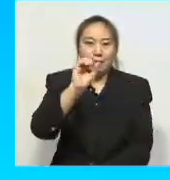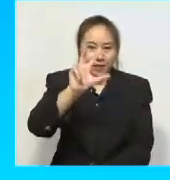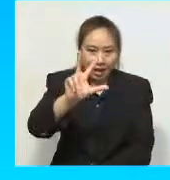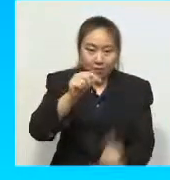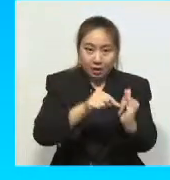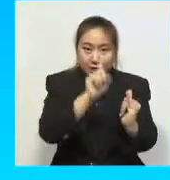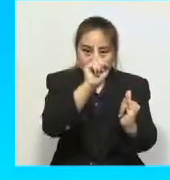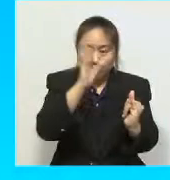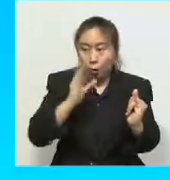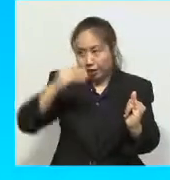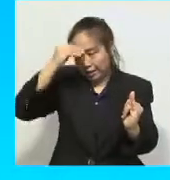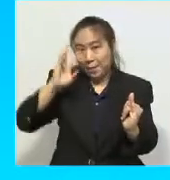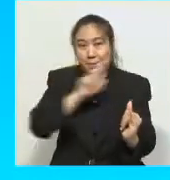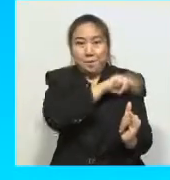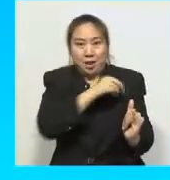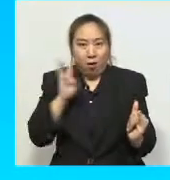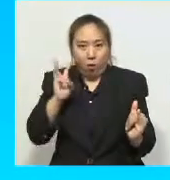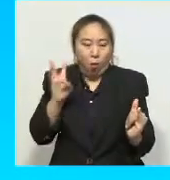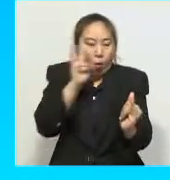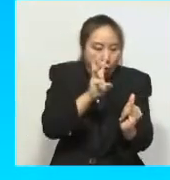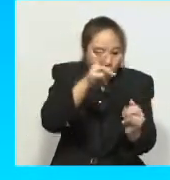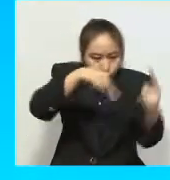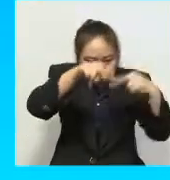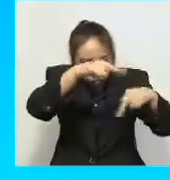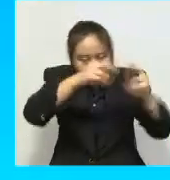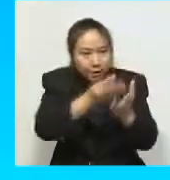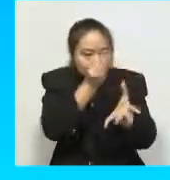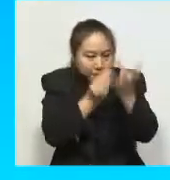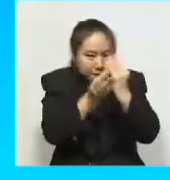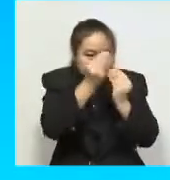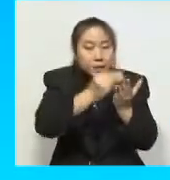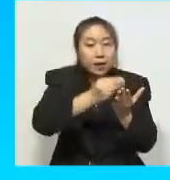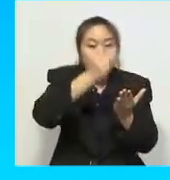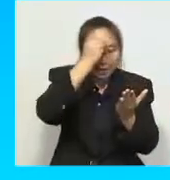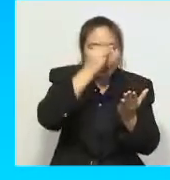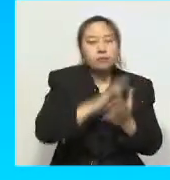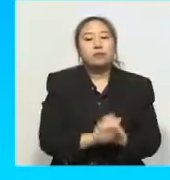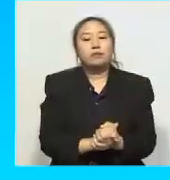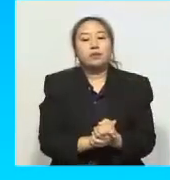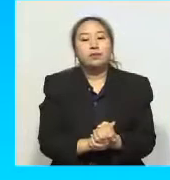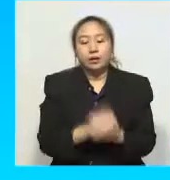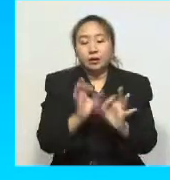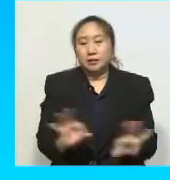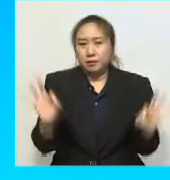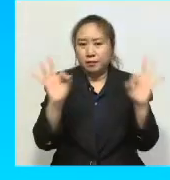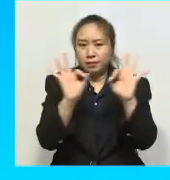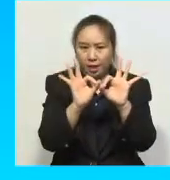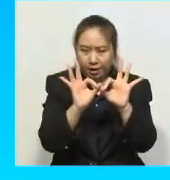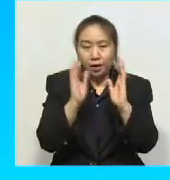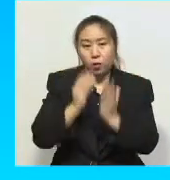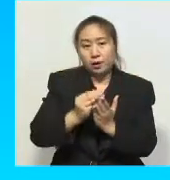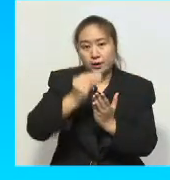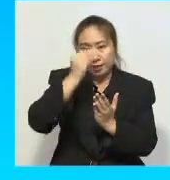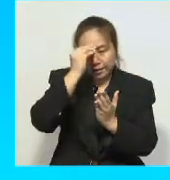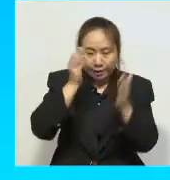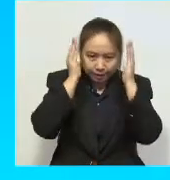จะใช้ต่อนิสิตแพทย์6คนในเวลาเรียน1ภาคเรียนค่ะเพื่อใช้เป็นพื้นฐานการเรียนของแพทย์โดยเน้นย้ำนะคะว่าให้นิสิตนั้น